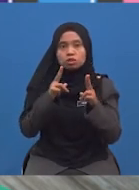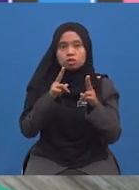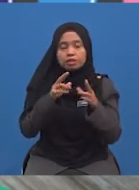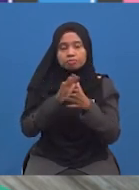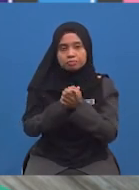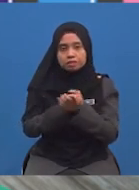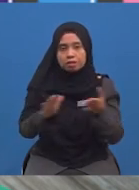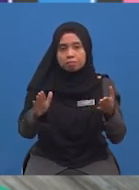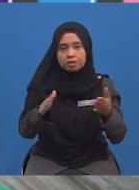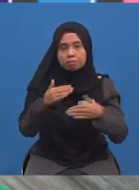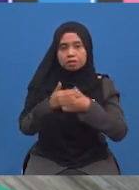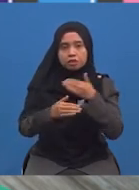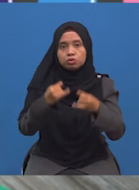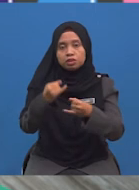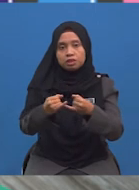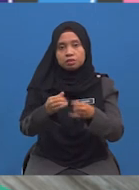jaya kepada semua murid.